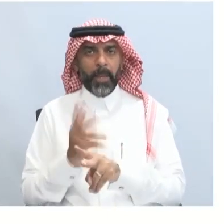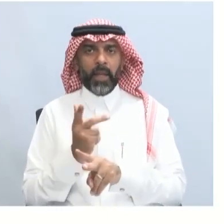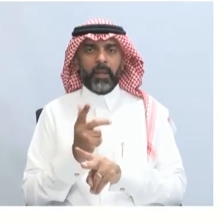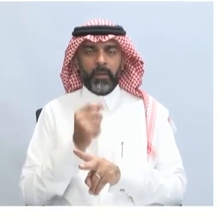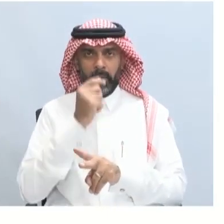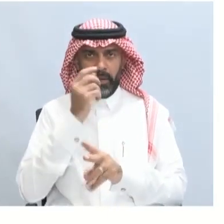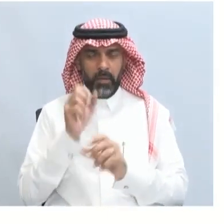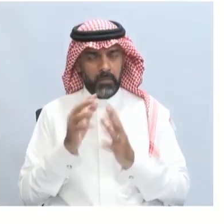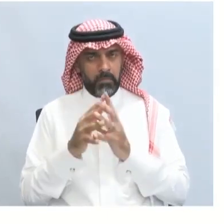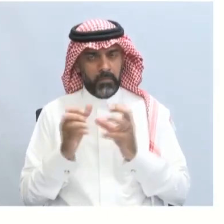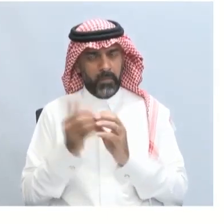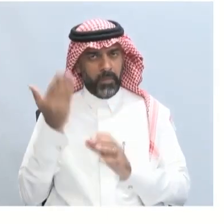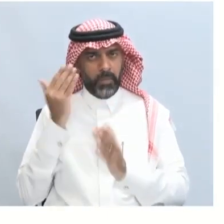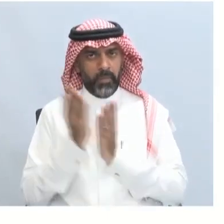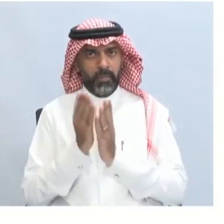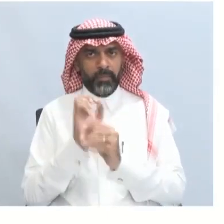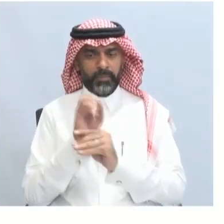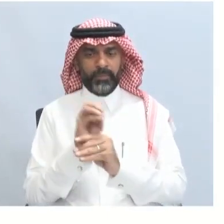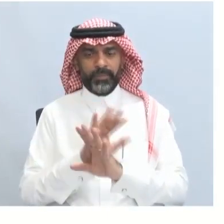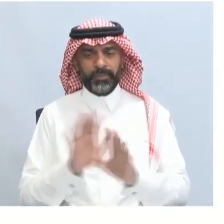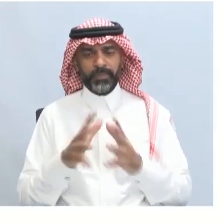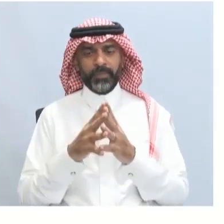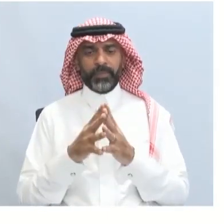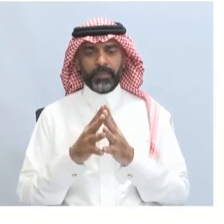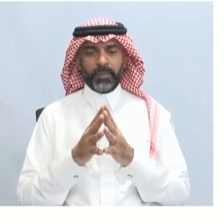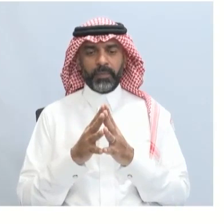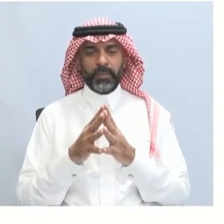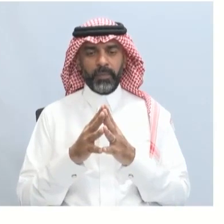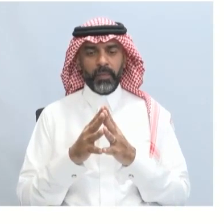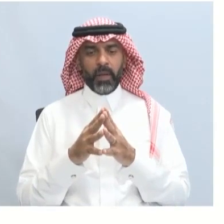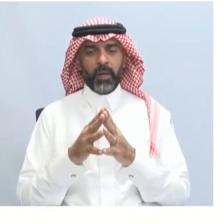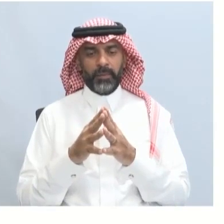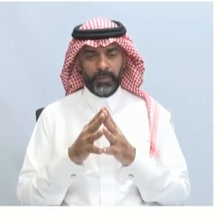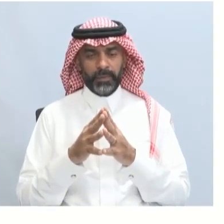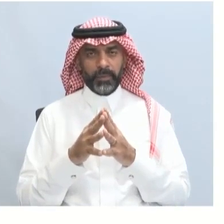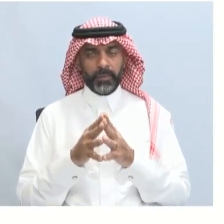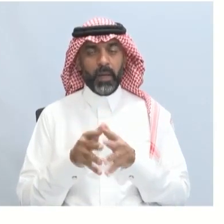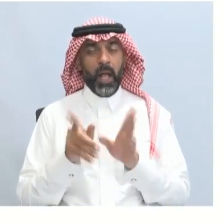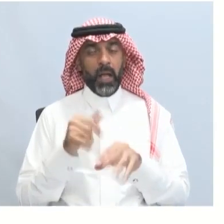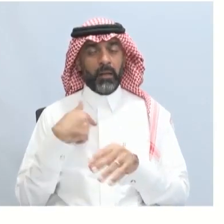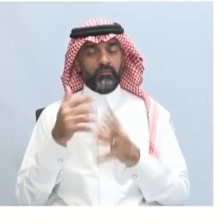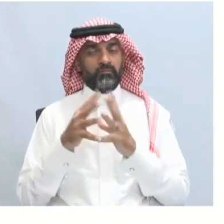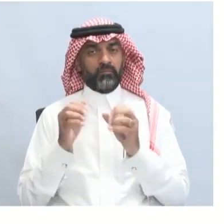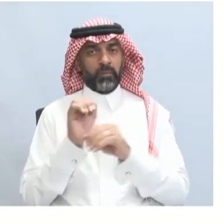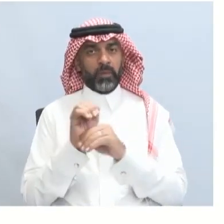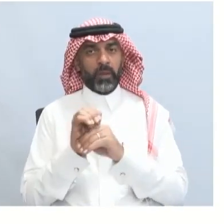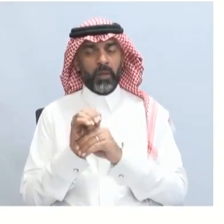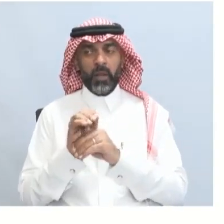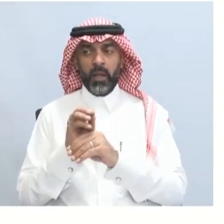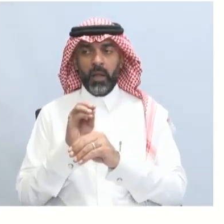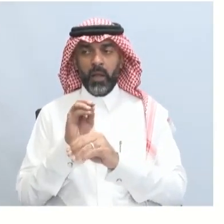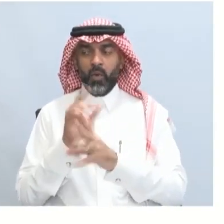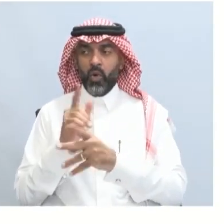فبينا ذلك في الدرس الماضي ومما بينا ايضا ان الحق لا يمكن تصوره الا